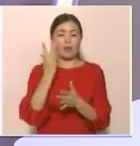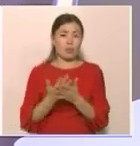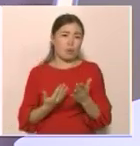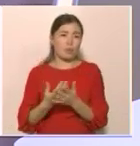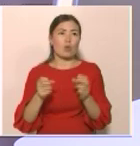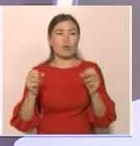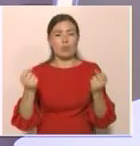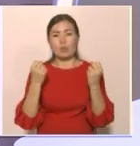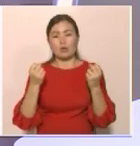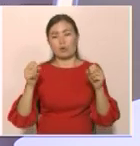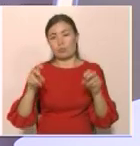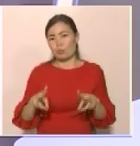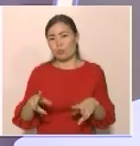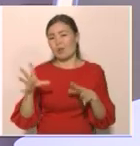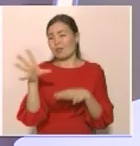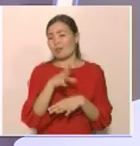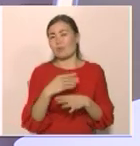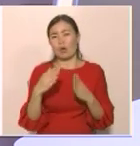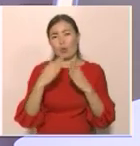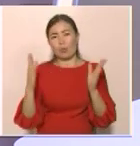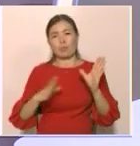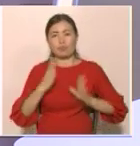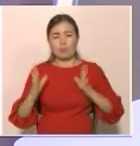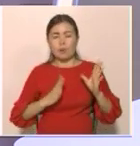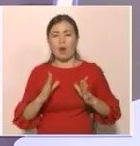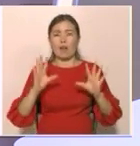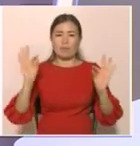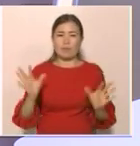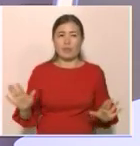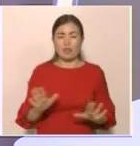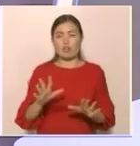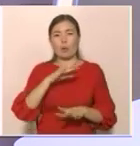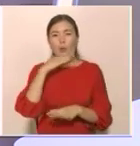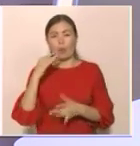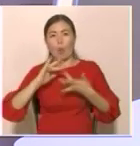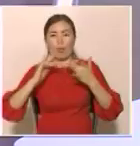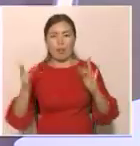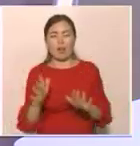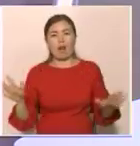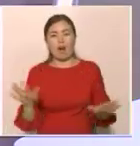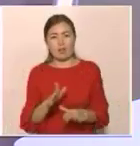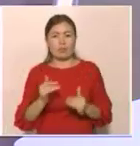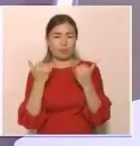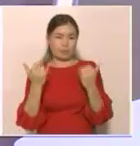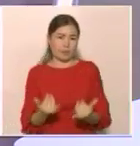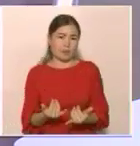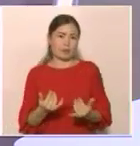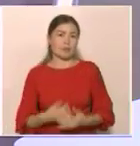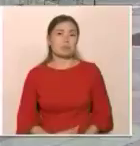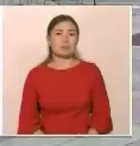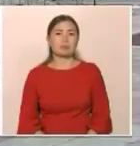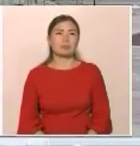Тәжірибелі спортшылар үй жағдайында жаттығы бабында қалуды ойласа, өнерпаздар көпшілікке онлайн концерт қойып, көңіл көтеруді ұйғарған.